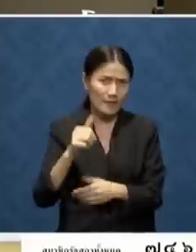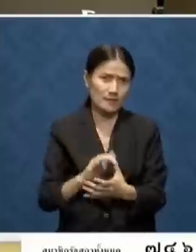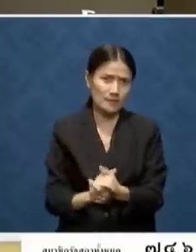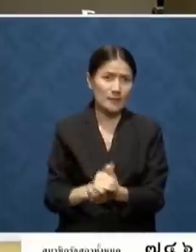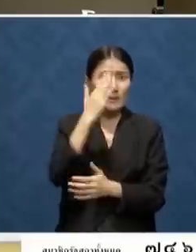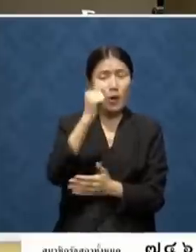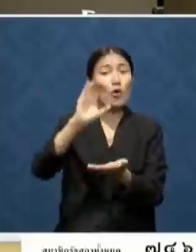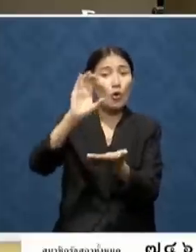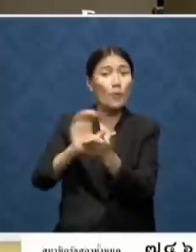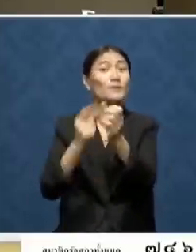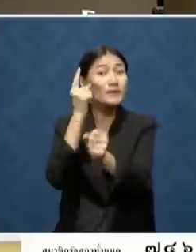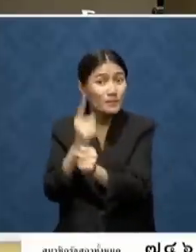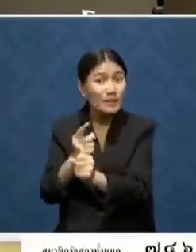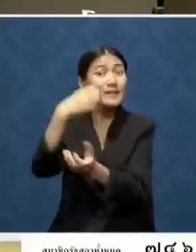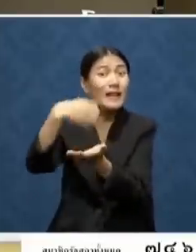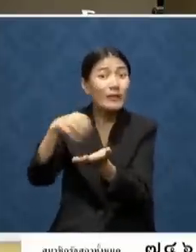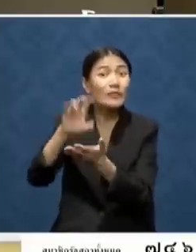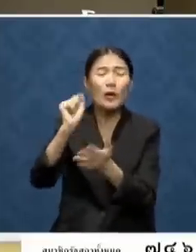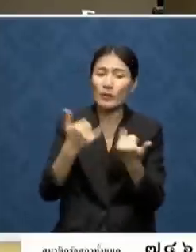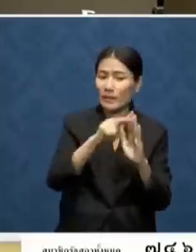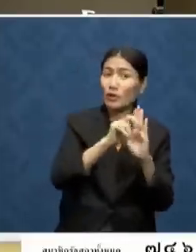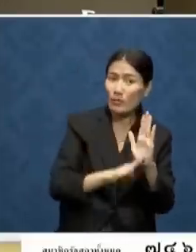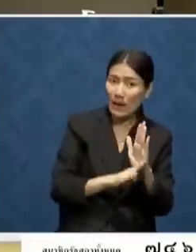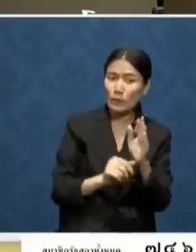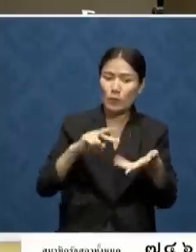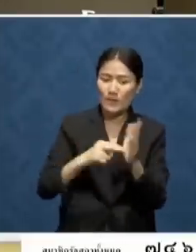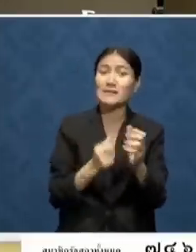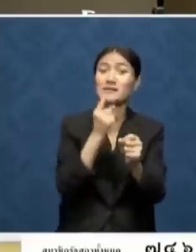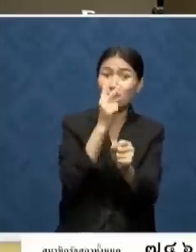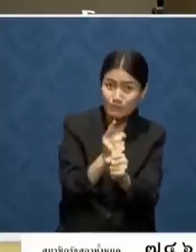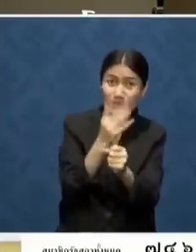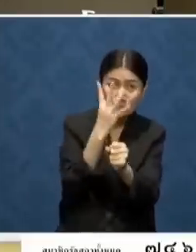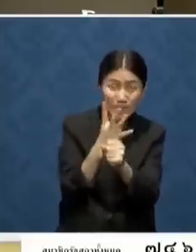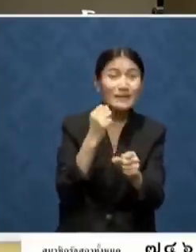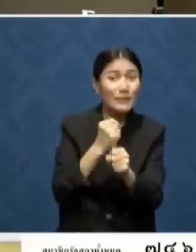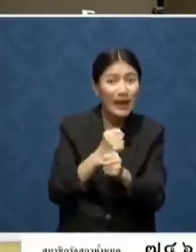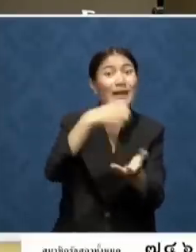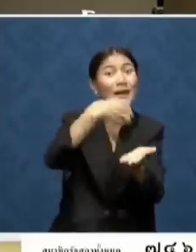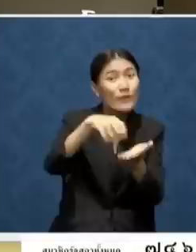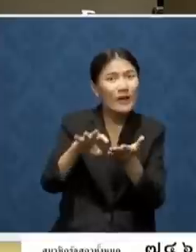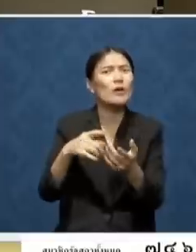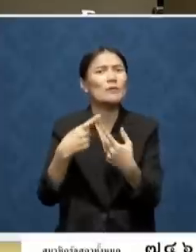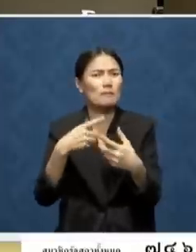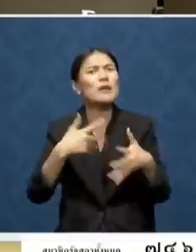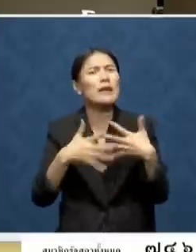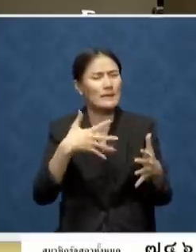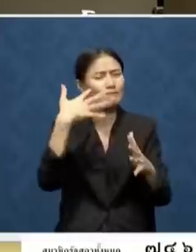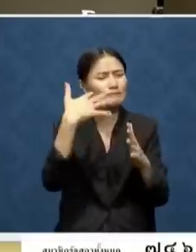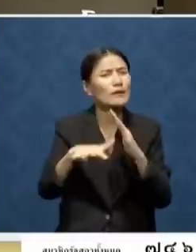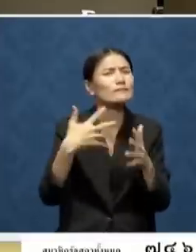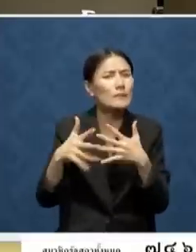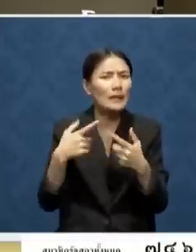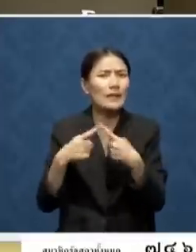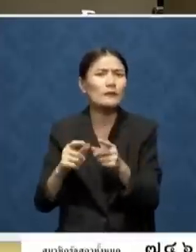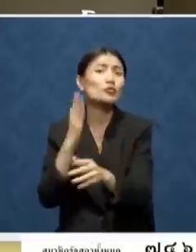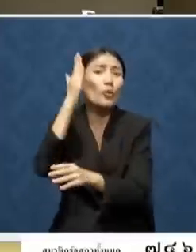ปีว่ารัฐบาลจะส่งมอบนโยบายใดบ้างใน 1ปีที่จะเกิดขึ้นค่ะดิฉันเฝ้ารอในโอกาสหน้าแล้วนะคะฝากท่าน